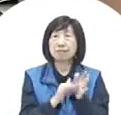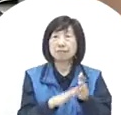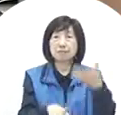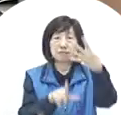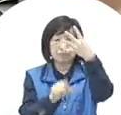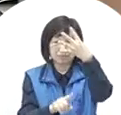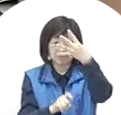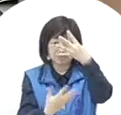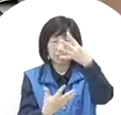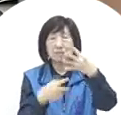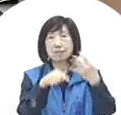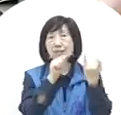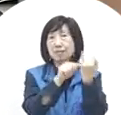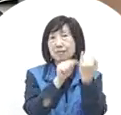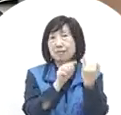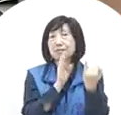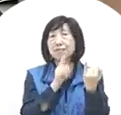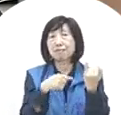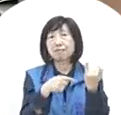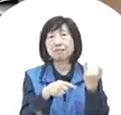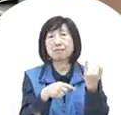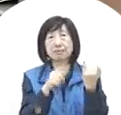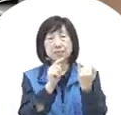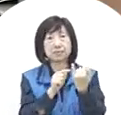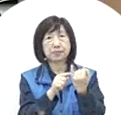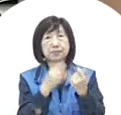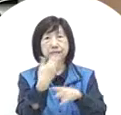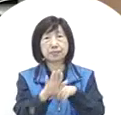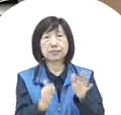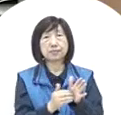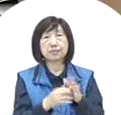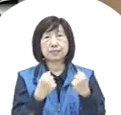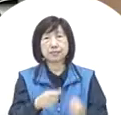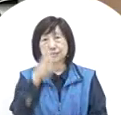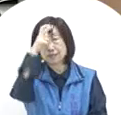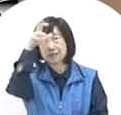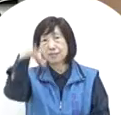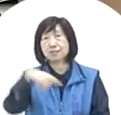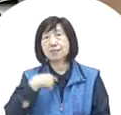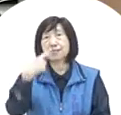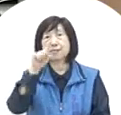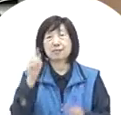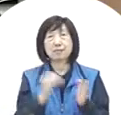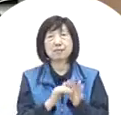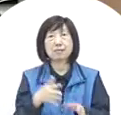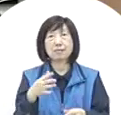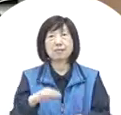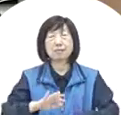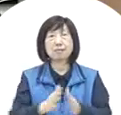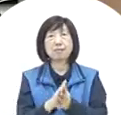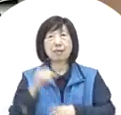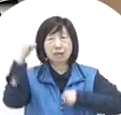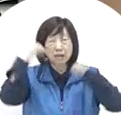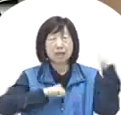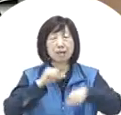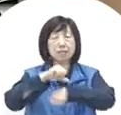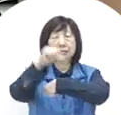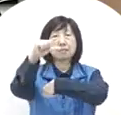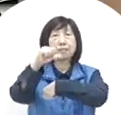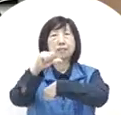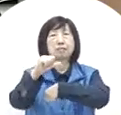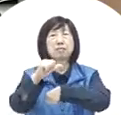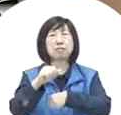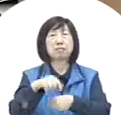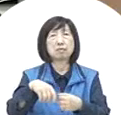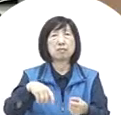事人这位已经离开人世的当事人，在警局报案的时候，为什么第一时间凌晨5点没有完成笔